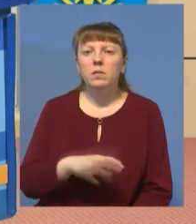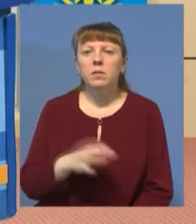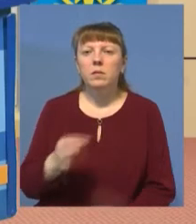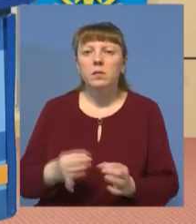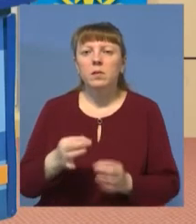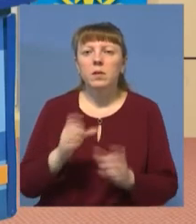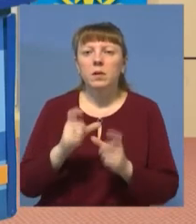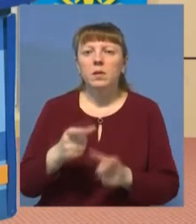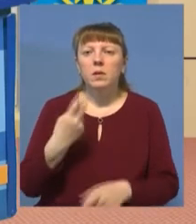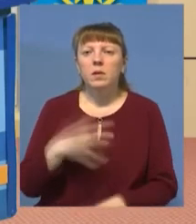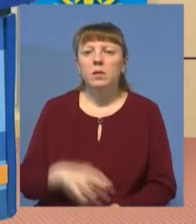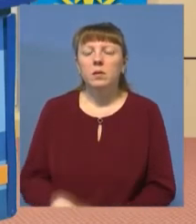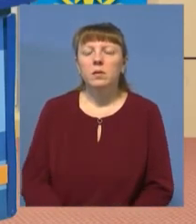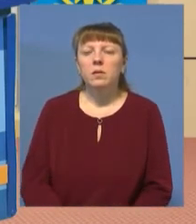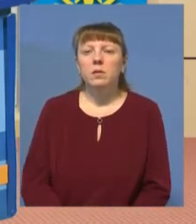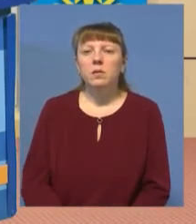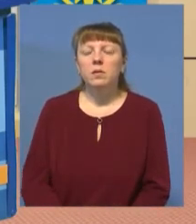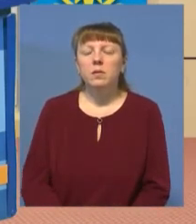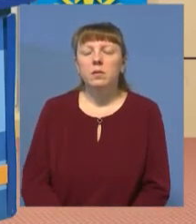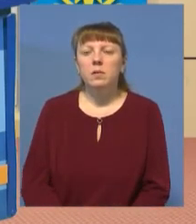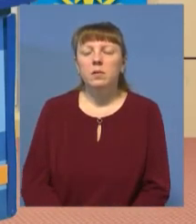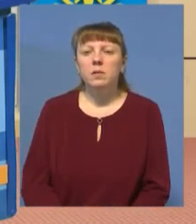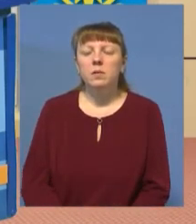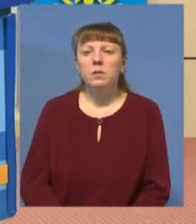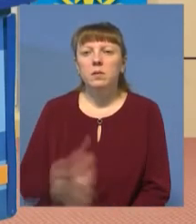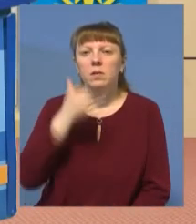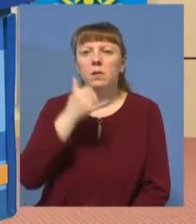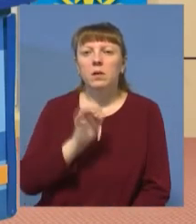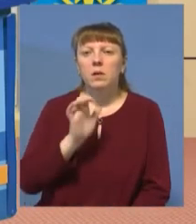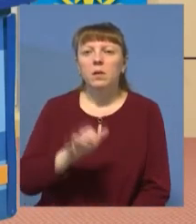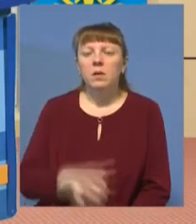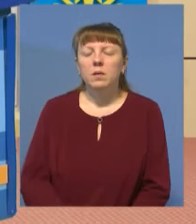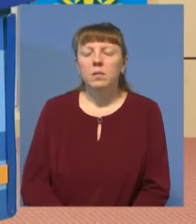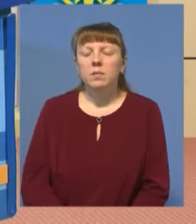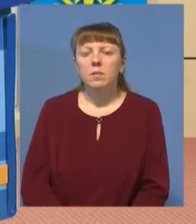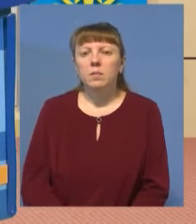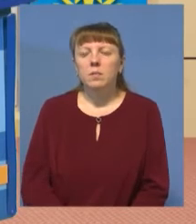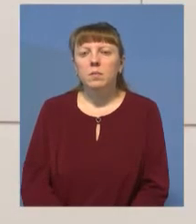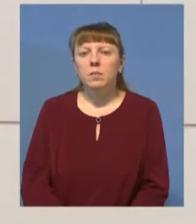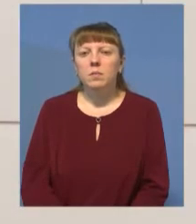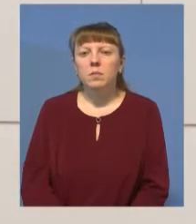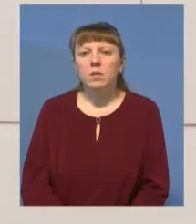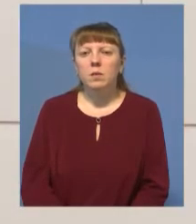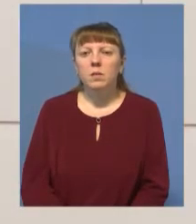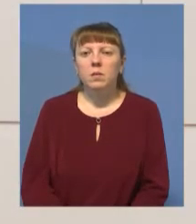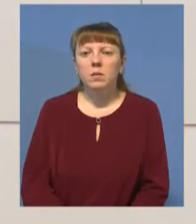судебных повесток, мы отправляем извещение на мобильный телефон, и таким образом он